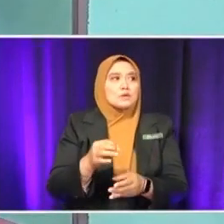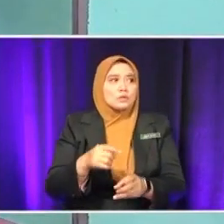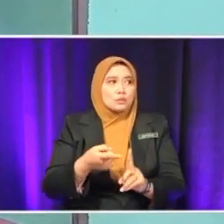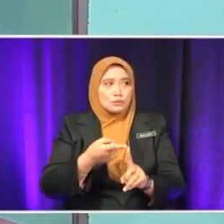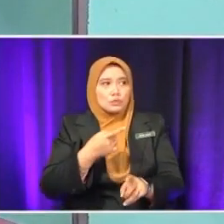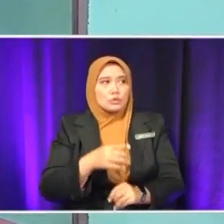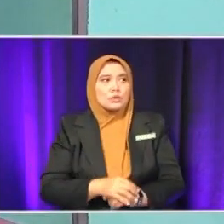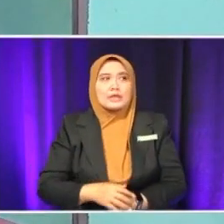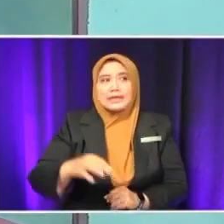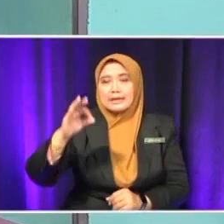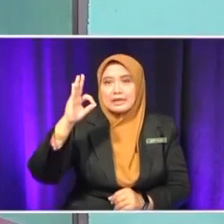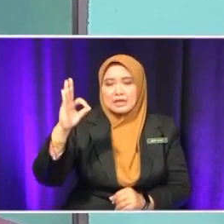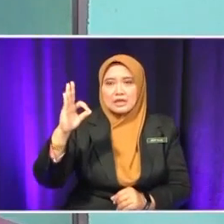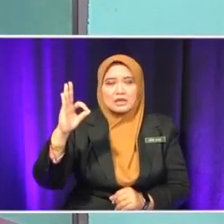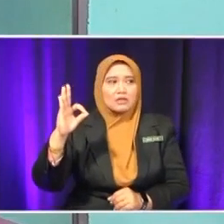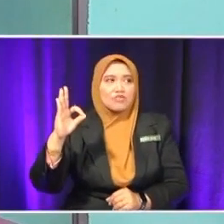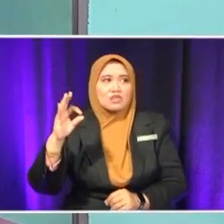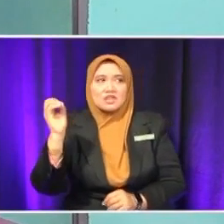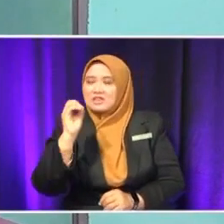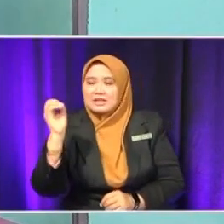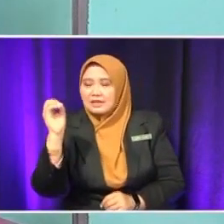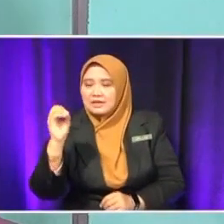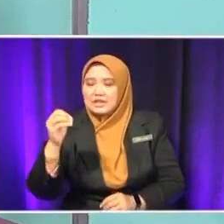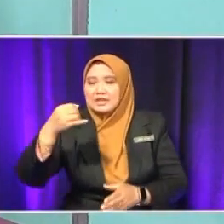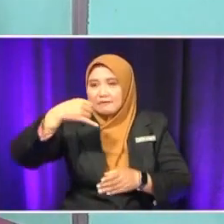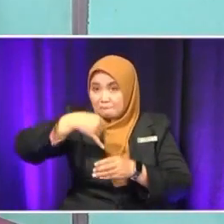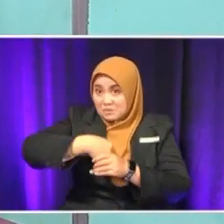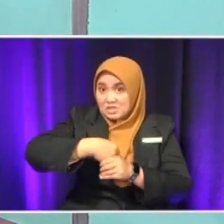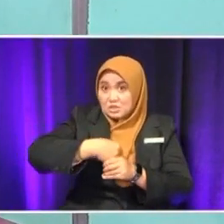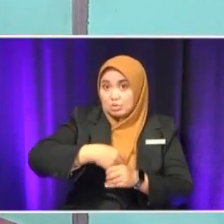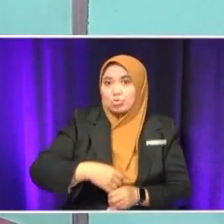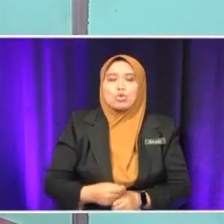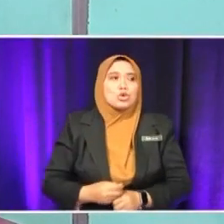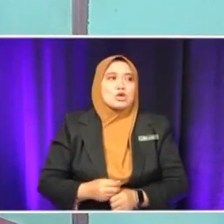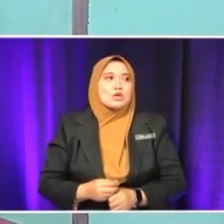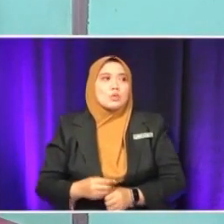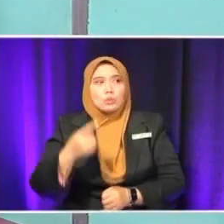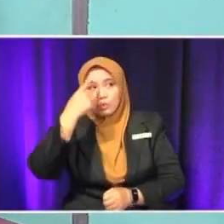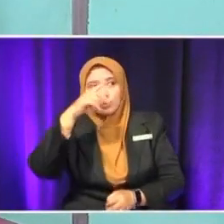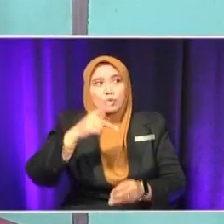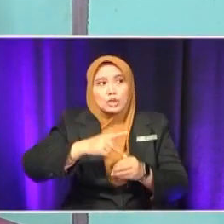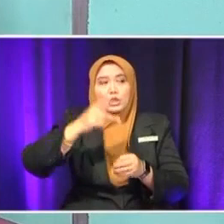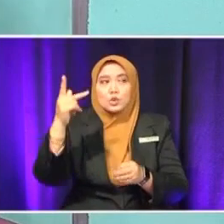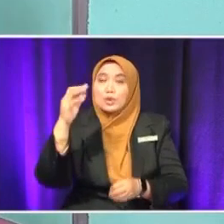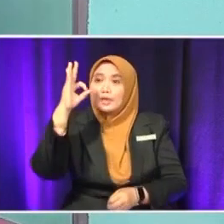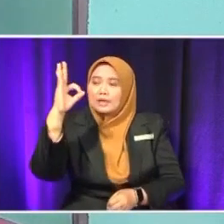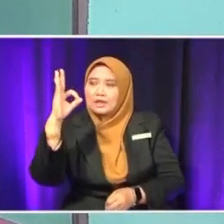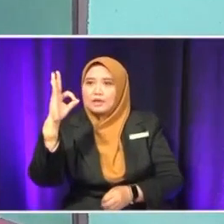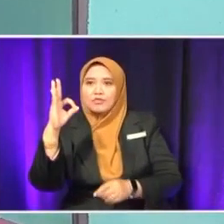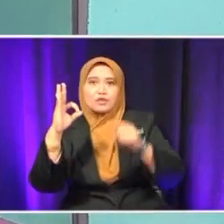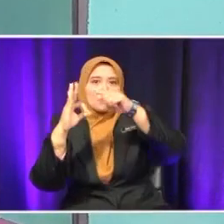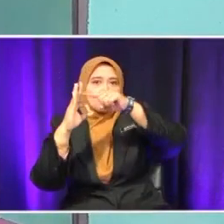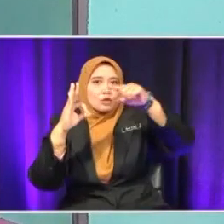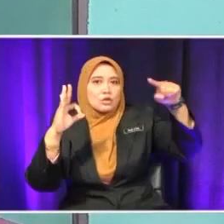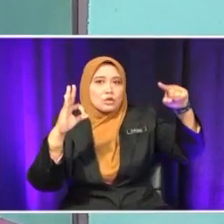Tengok dekat F pun tak ada darjah yang masuk. Okey. Untuk darjah keluar F 2, betul